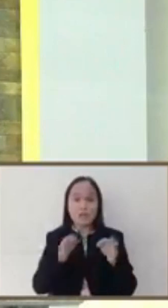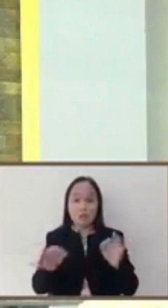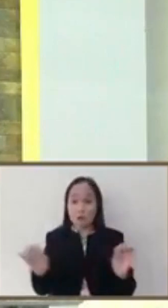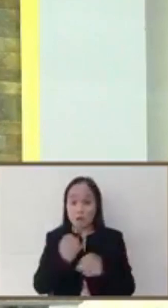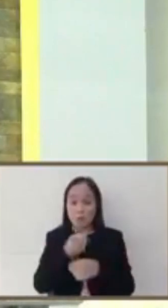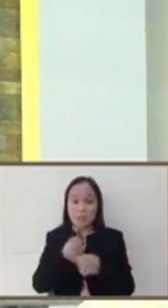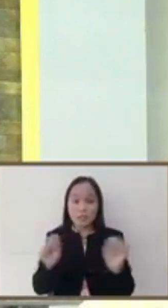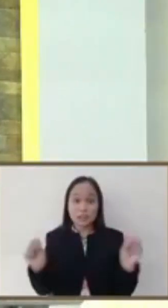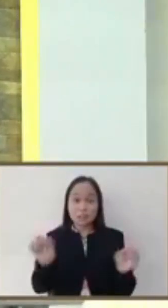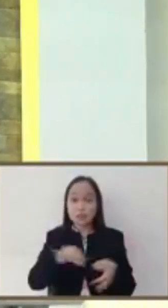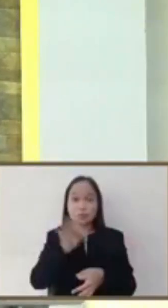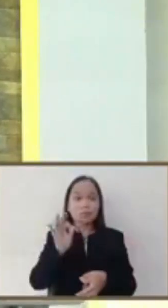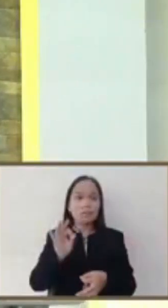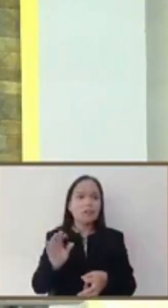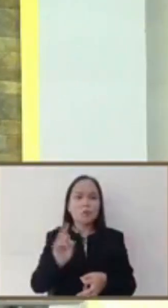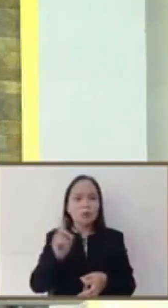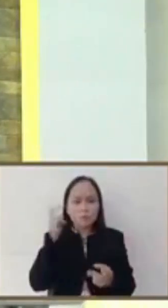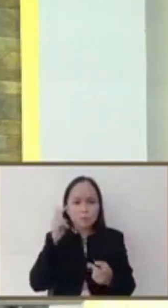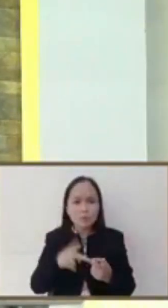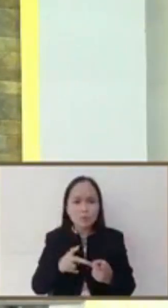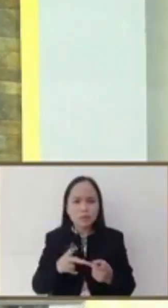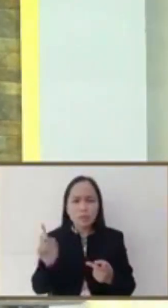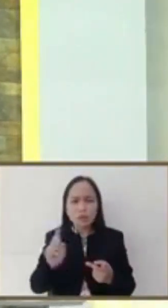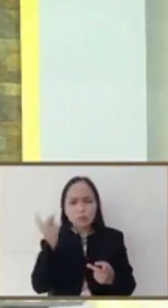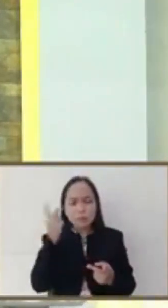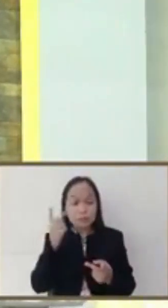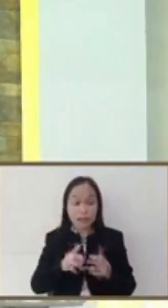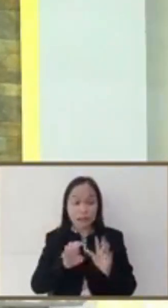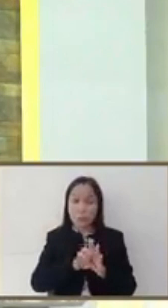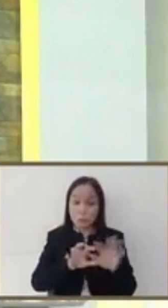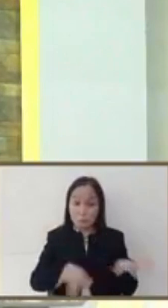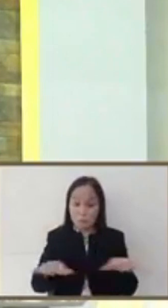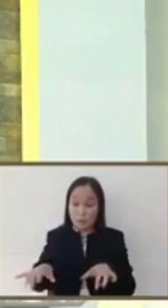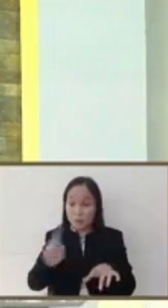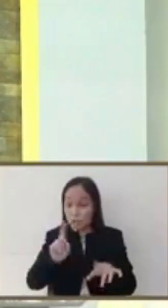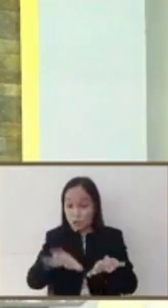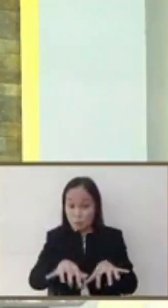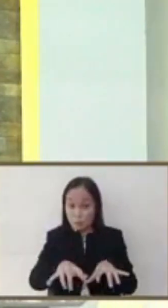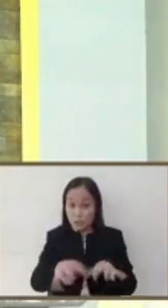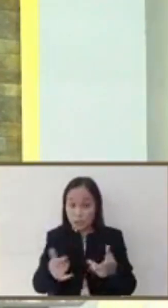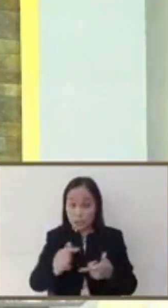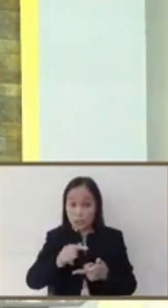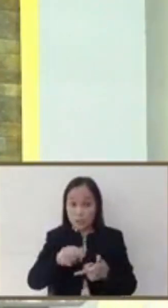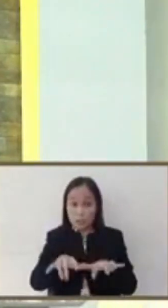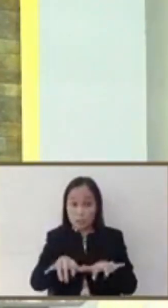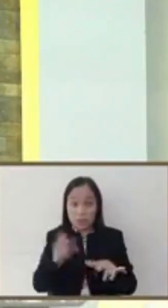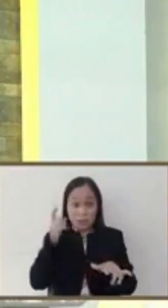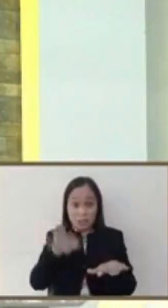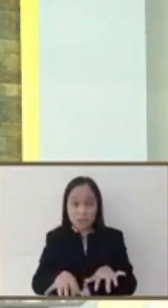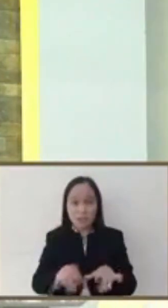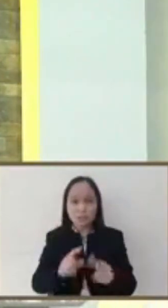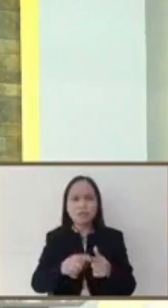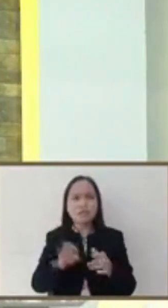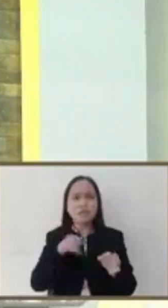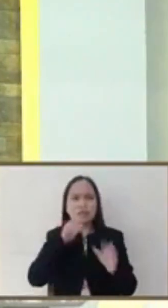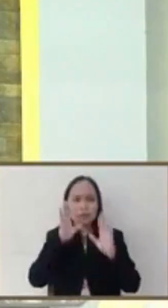kaluluwa, what is that for? What are these computers right here? Kung wala tayo at hindi tayo mag-focus, mga kapatid, sa kaluluwa,